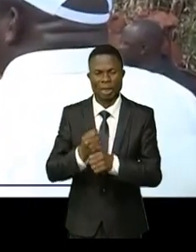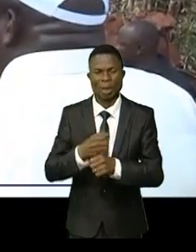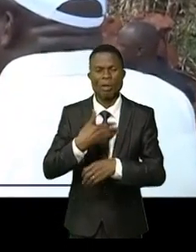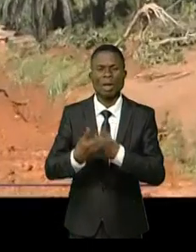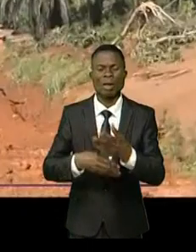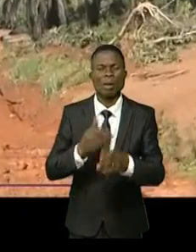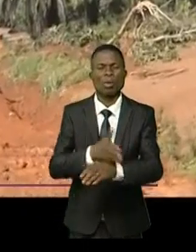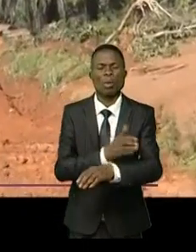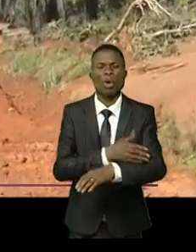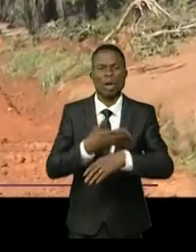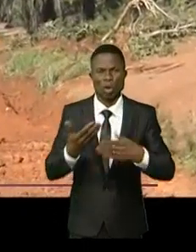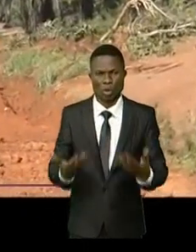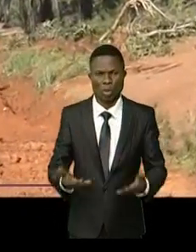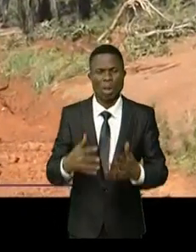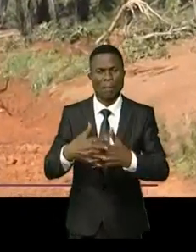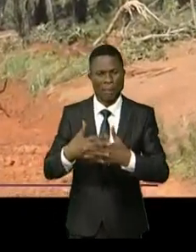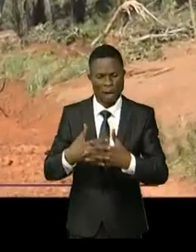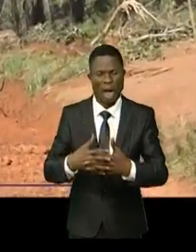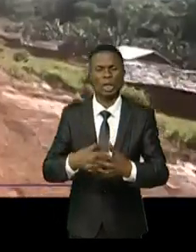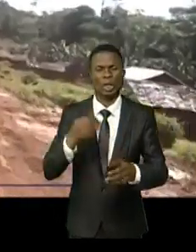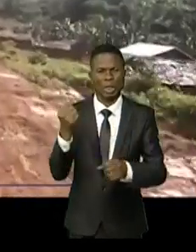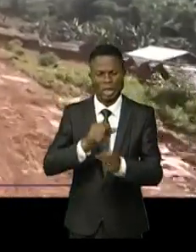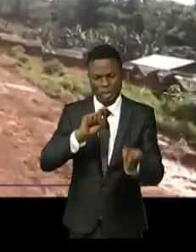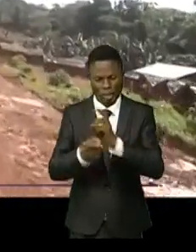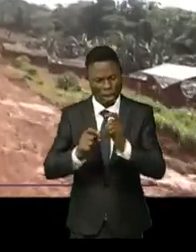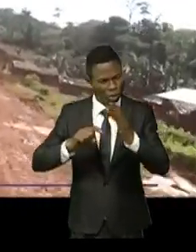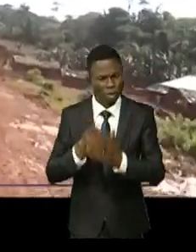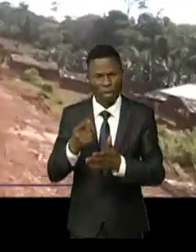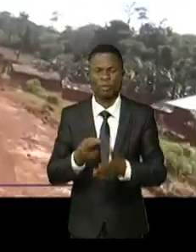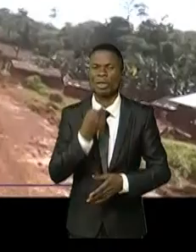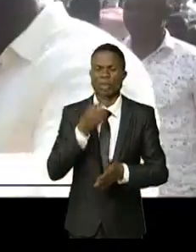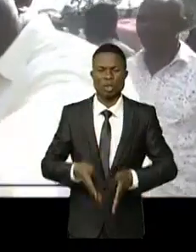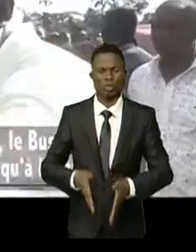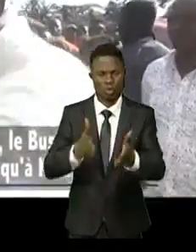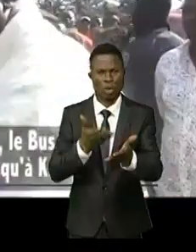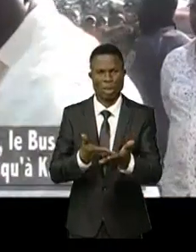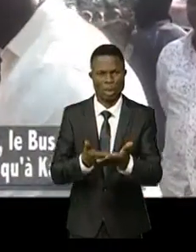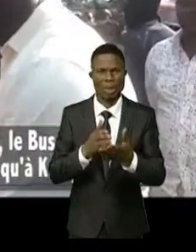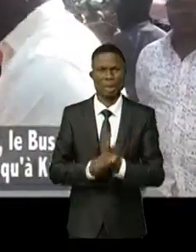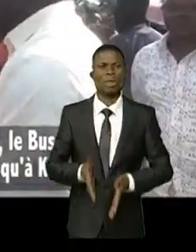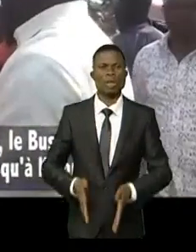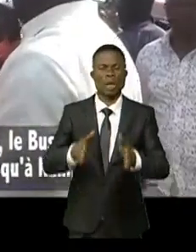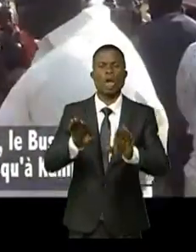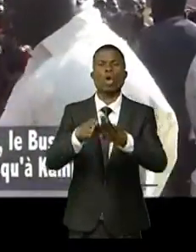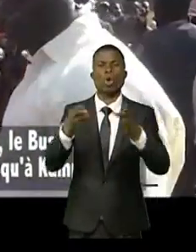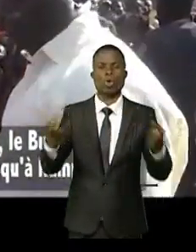de Bonzozo où ces engins sont en train de transformer radicalement l'histoire de la contrée.